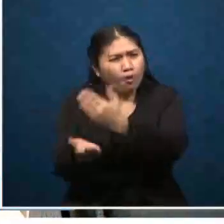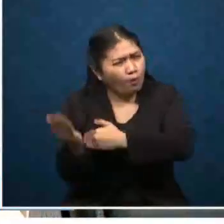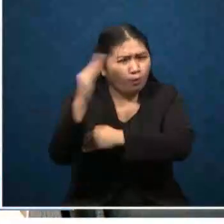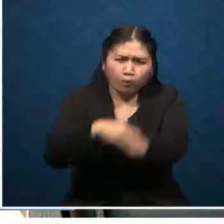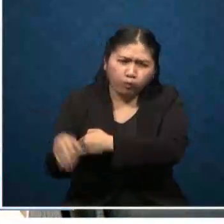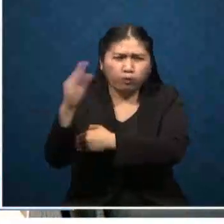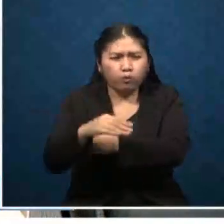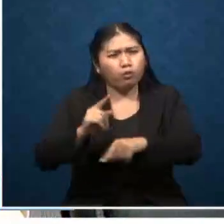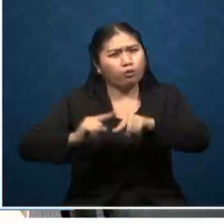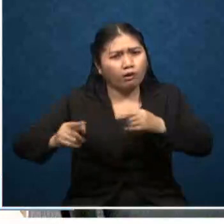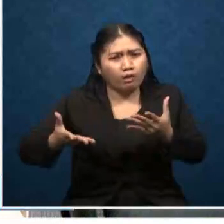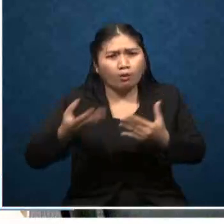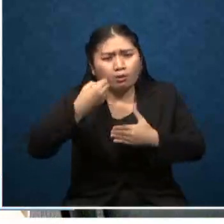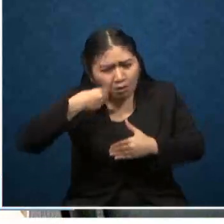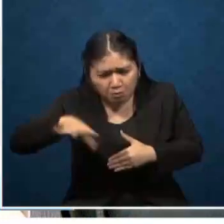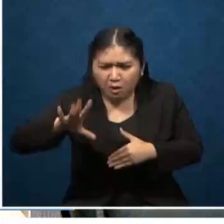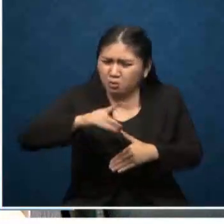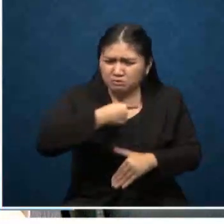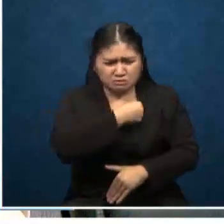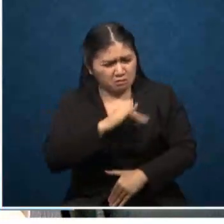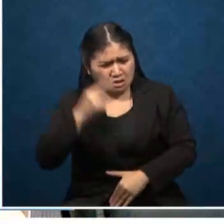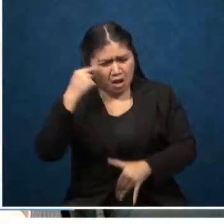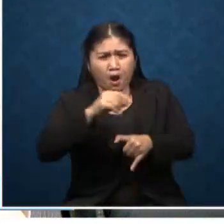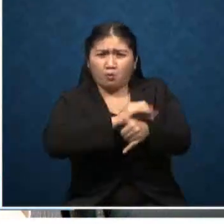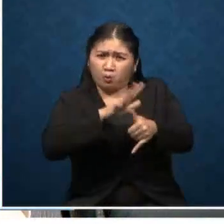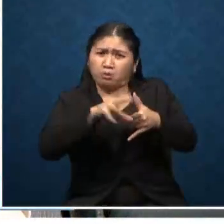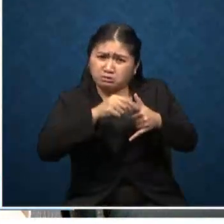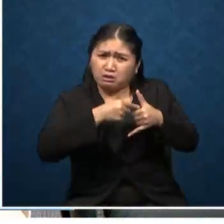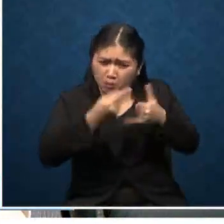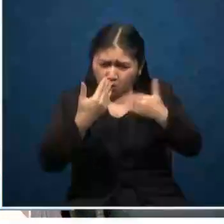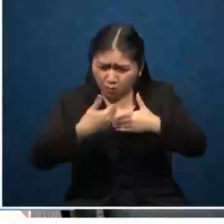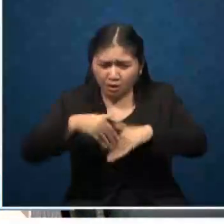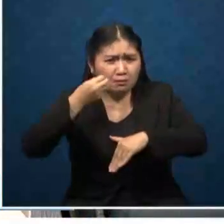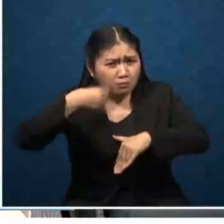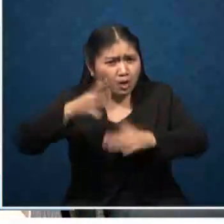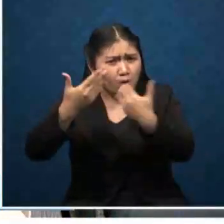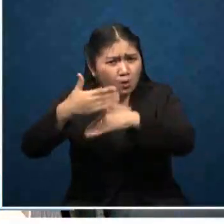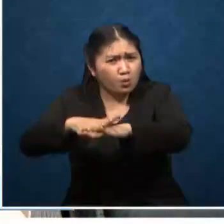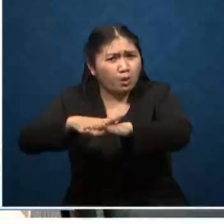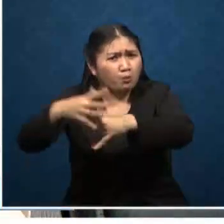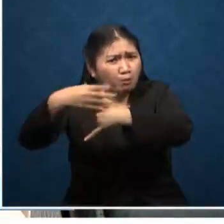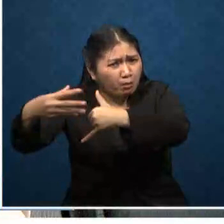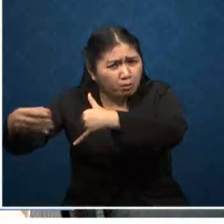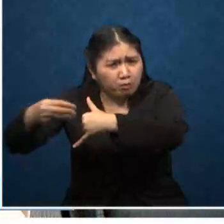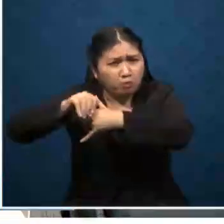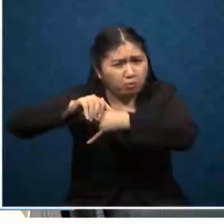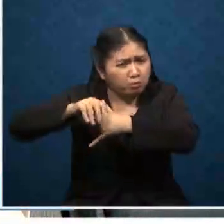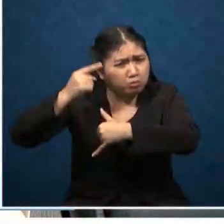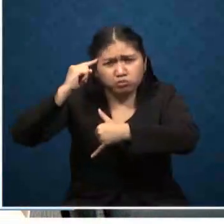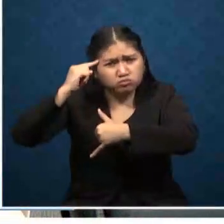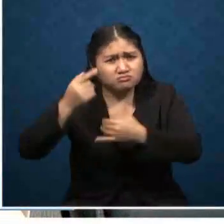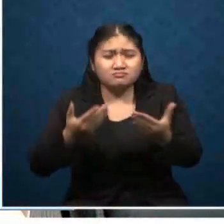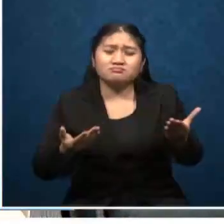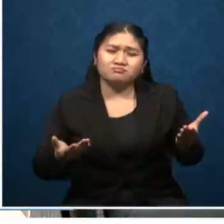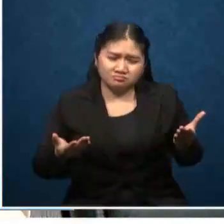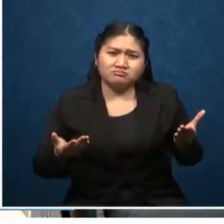ับบ้าน ก็มารู้จะเอาเชือ กับไปให้หังในคราบครัวหรอไม่อย่ไรผม